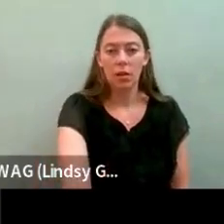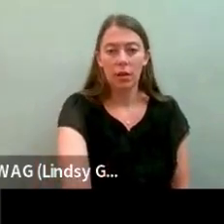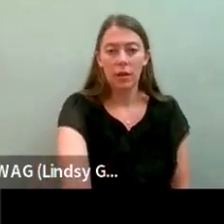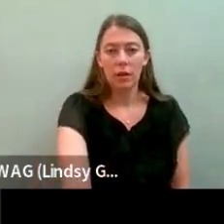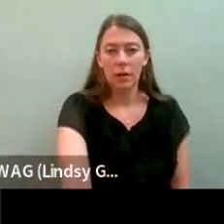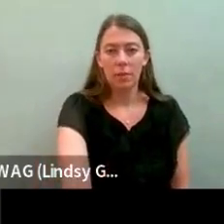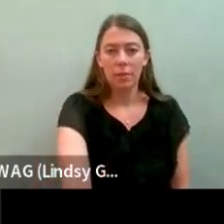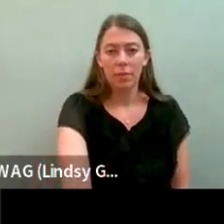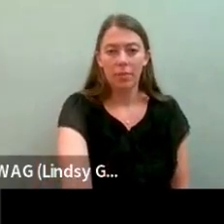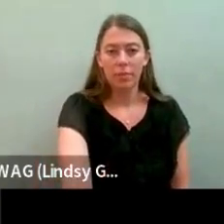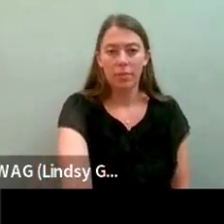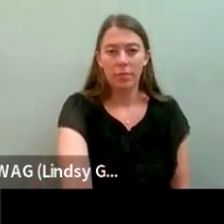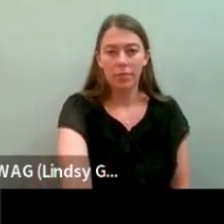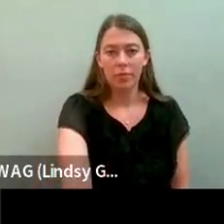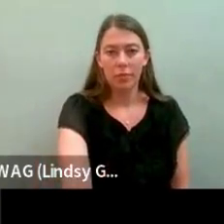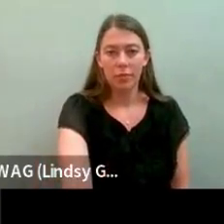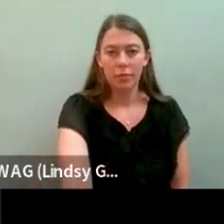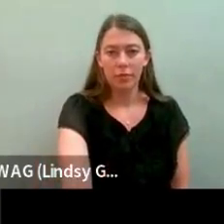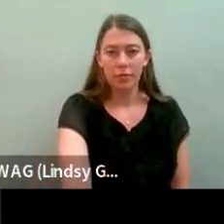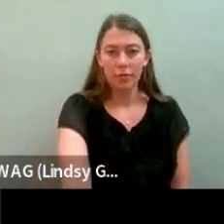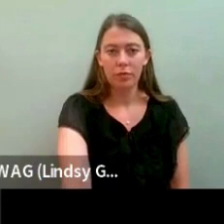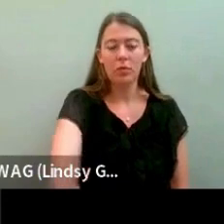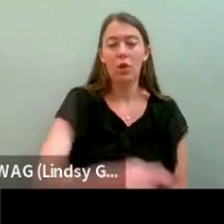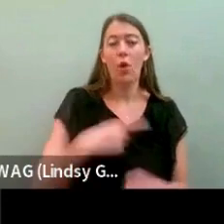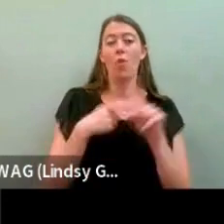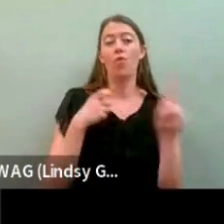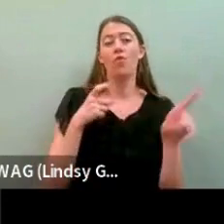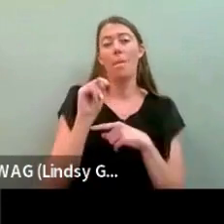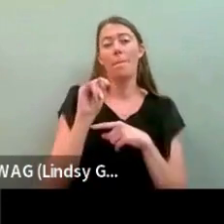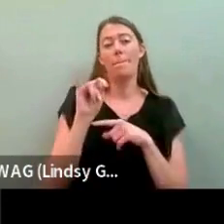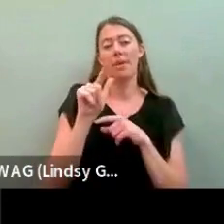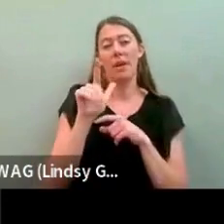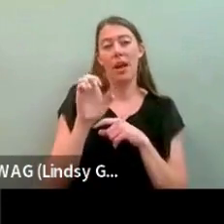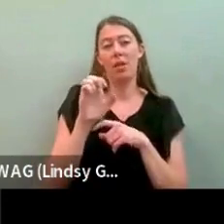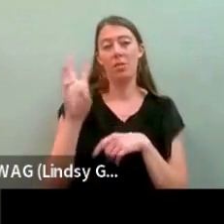需要讲稍微慢点，然后接下来